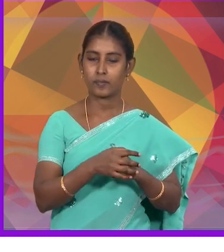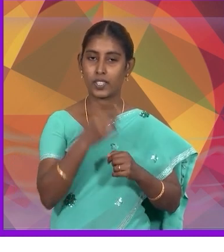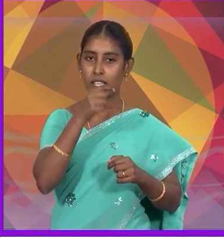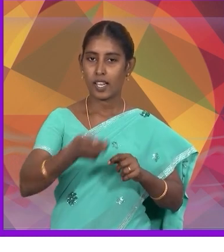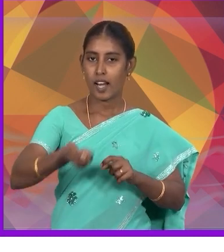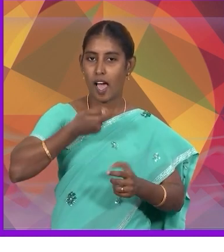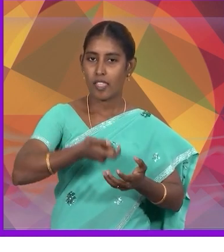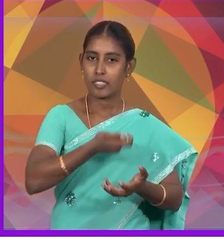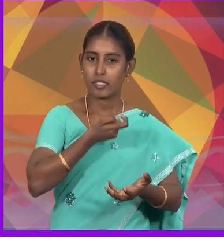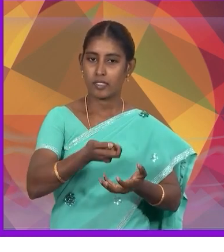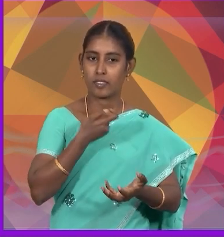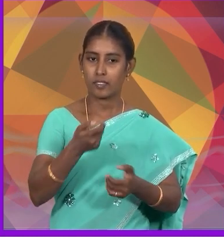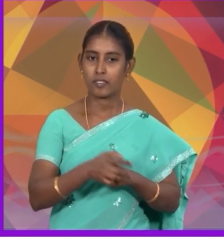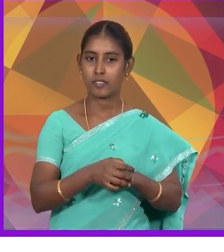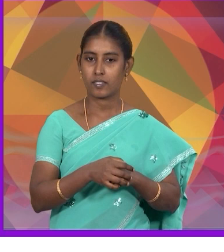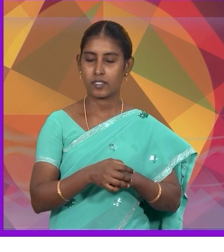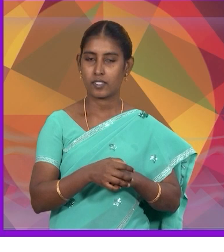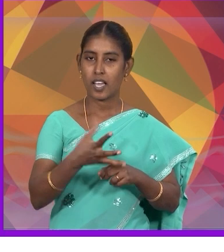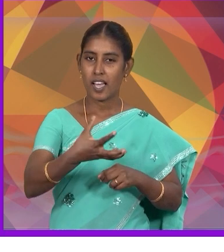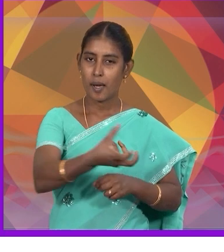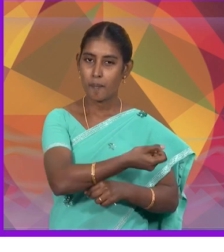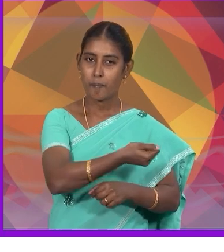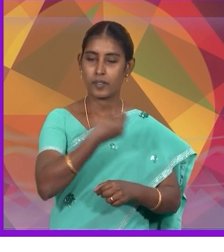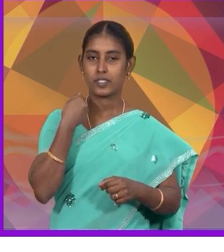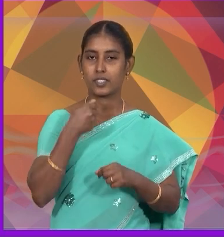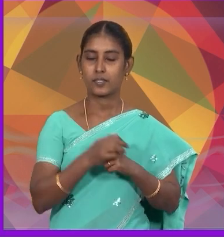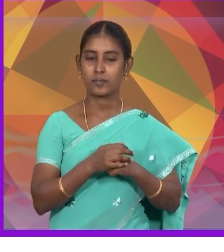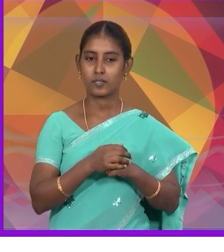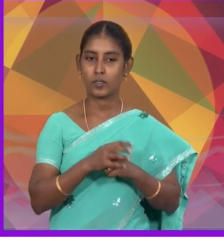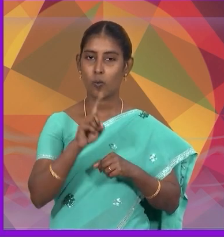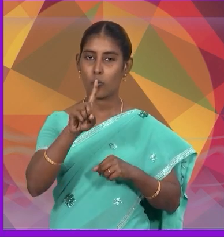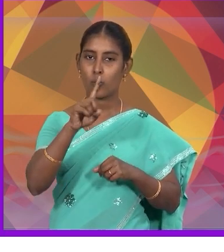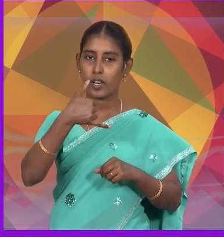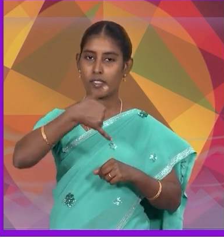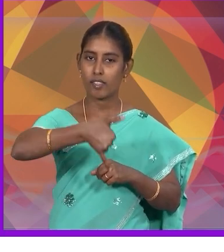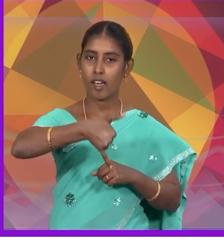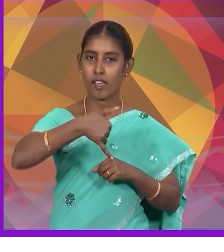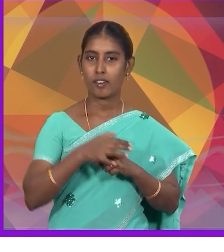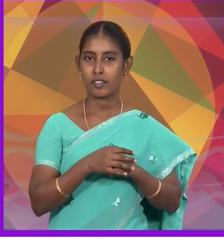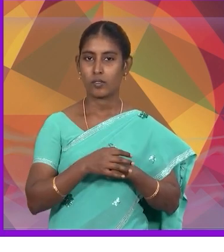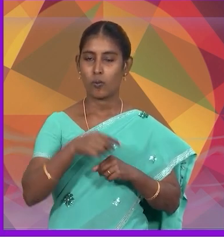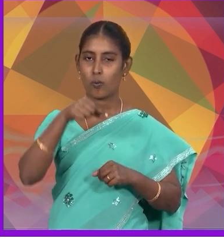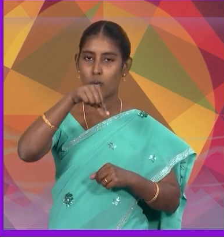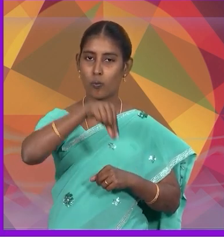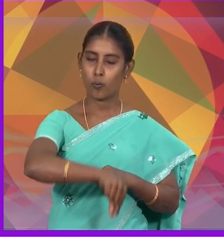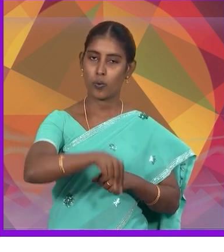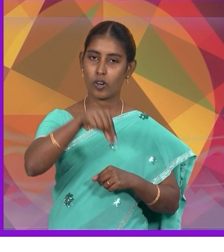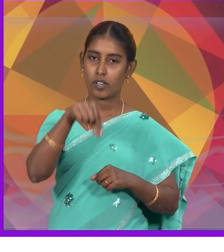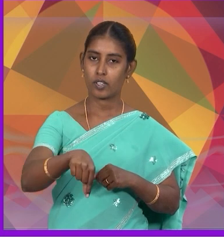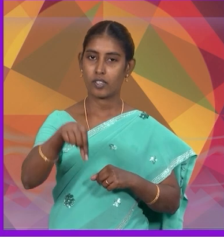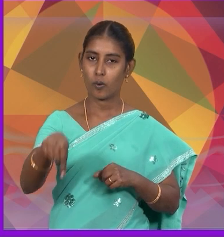நாத்தெல்லாம் பிடுங்கையிலே நண்டு சேர்த்தும் பிடிக்கிறாங்க. ஒரு ஜானுக்கு ஒரு நாற்றுதான் ஓடி